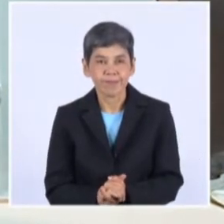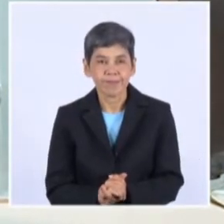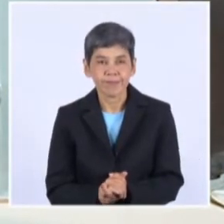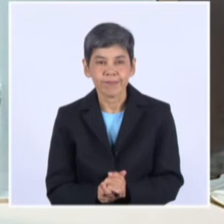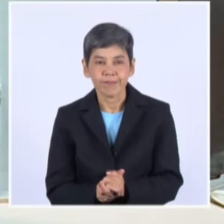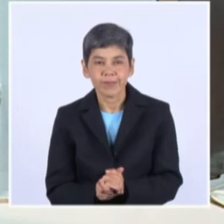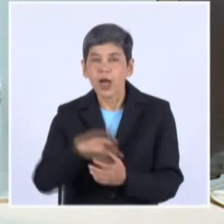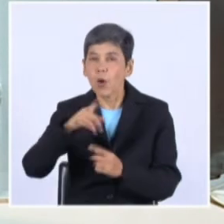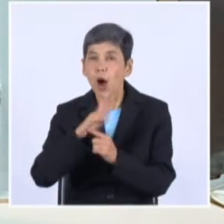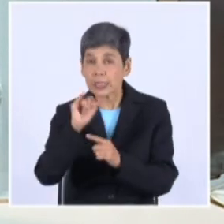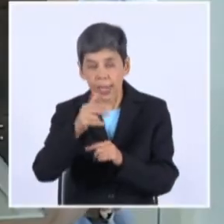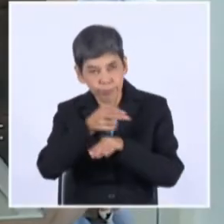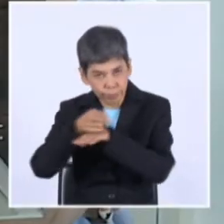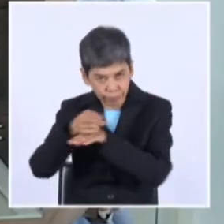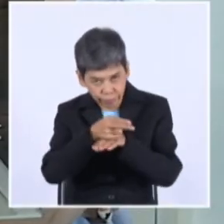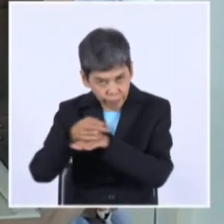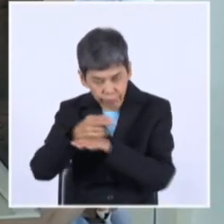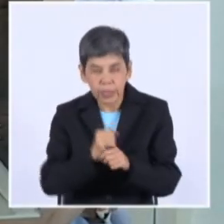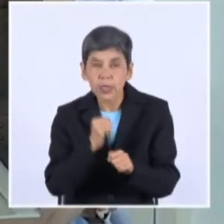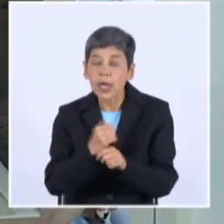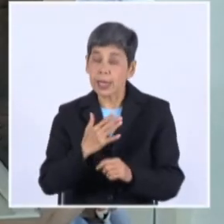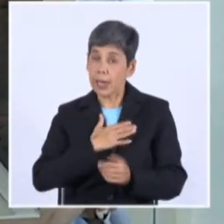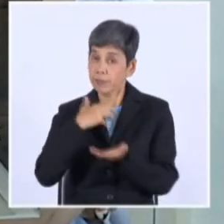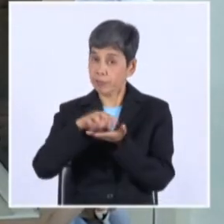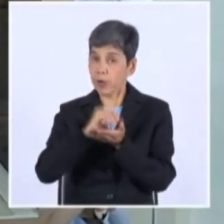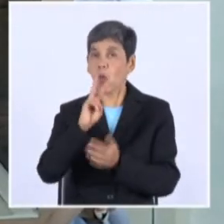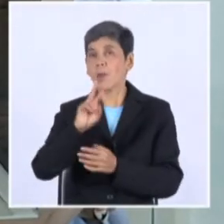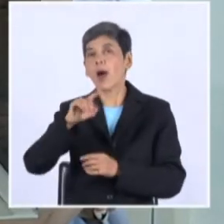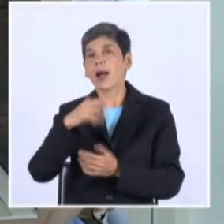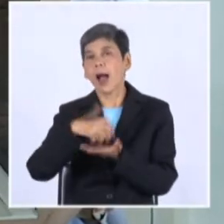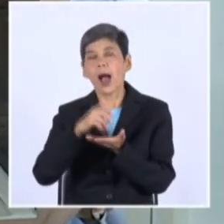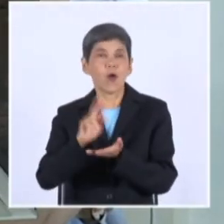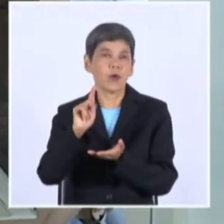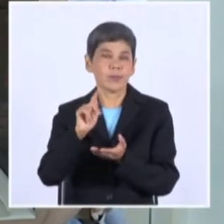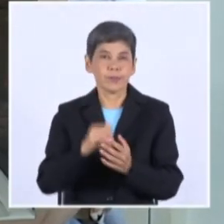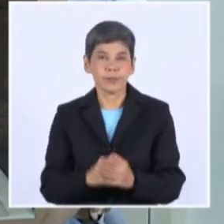ำและพรชัยกองคำถ่ายภาพการเวลาเสาเรือน Workpoint News รายงานค่ะ